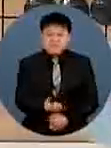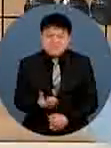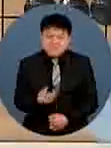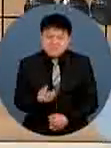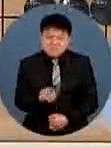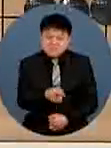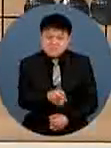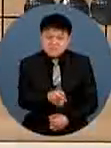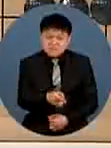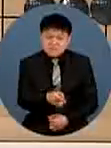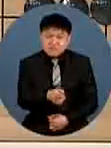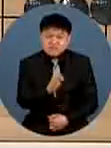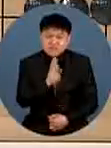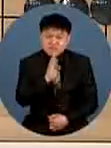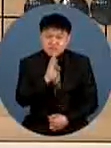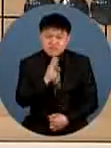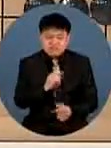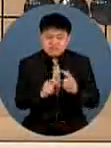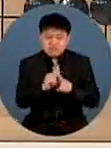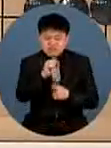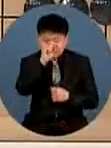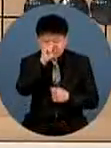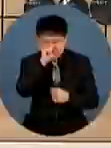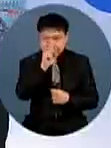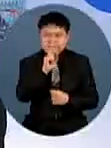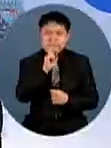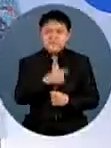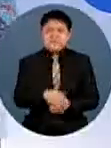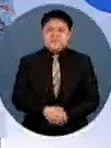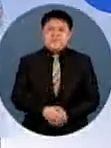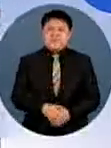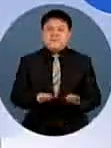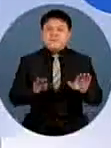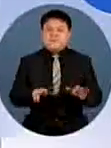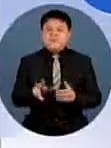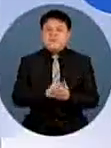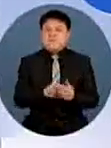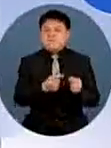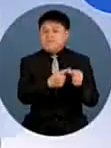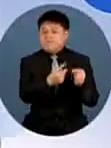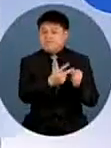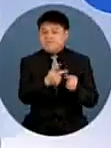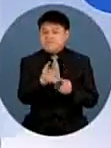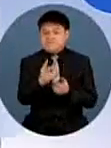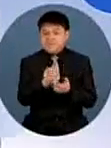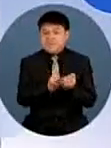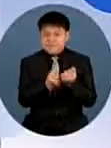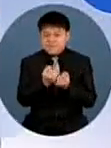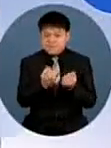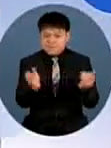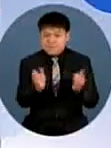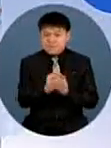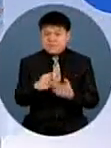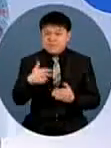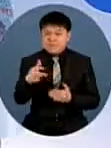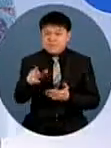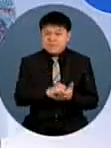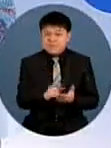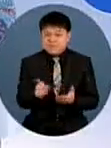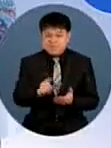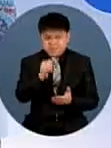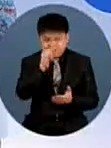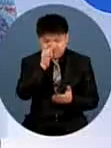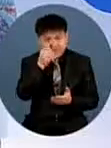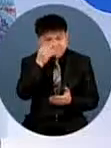흙이 먼저 때리게 되는 더 좋은 패가 되겠습니다. 네, 오늘 두 문제를 풀어 보았는데요. 다음 주 문제는 어떤 문제에